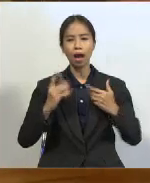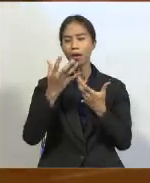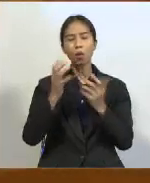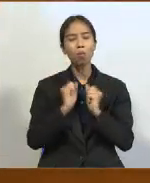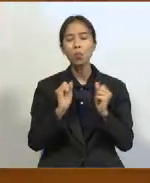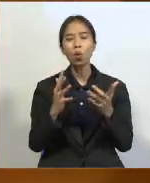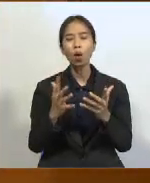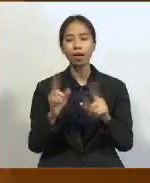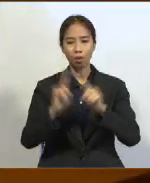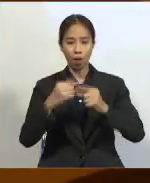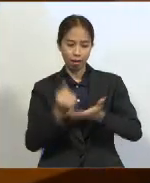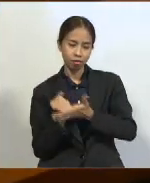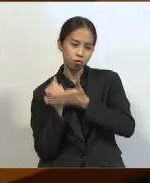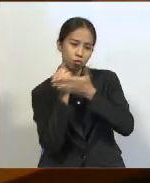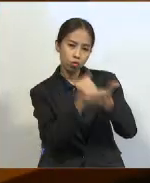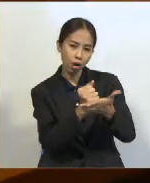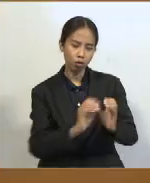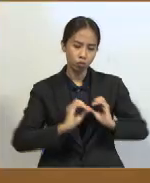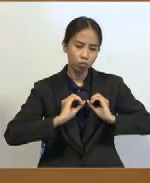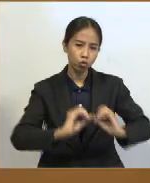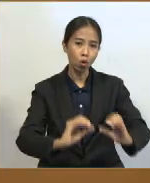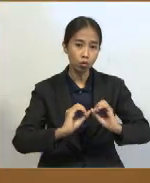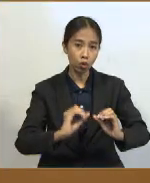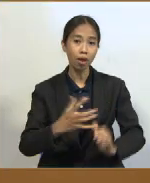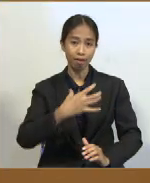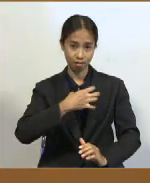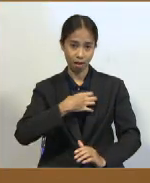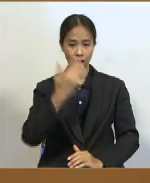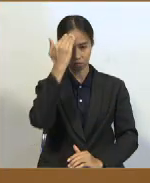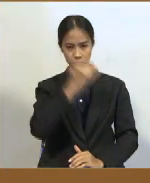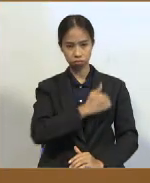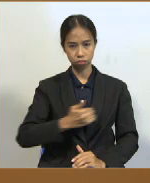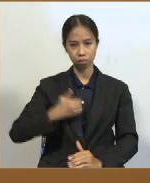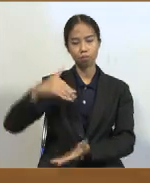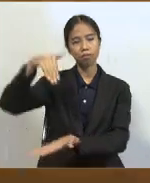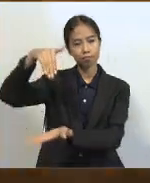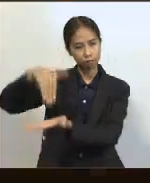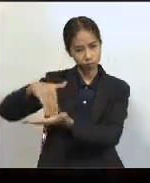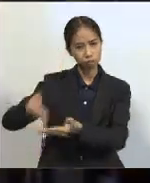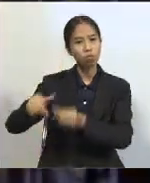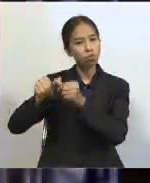ของพระเจ้าเพื่อให้ศาสนจักรตั้งมั่นคงอยู่สืบต่อไป